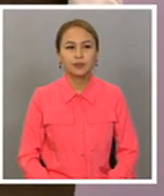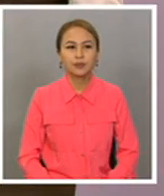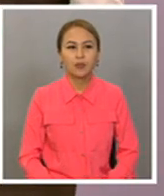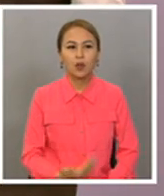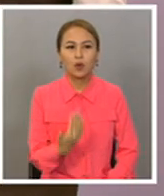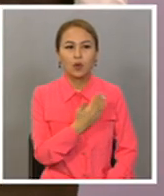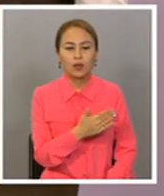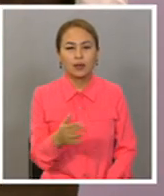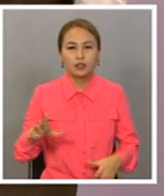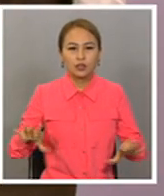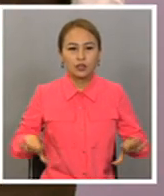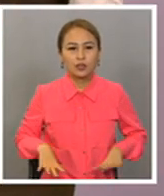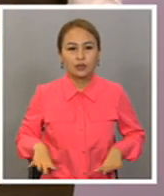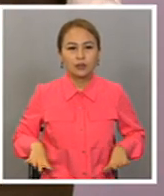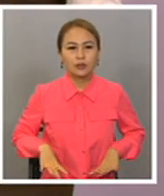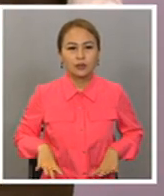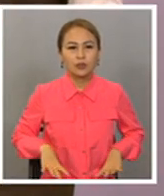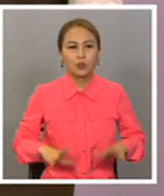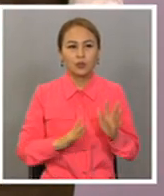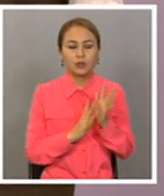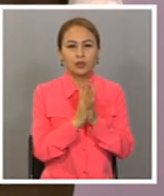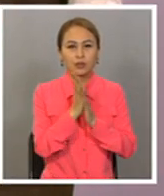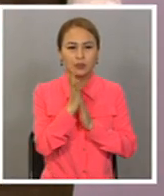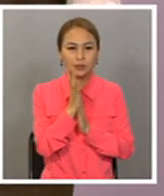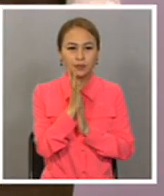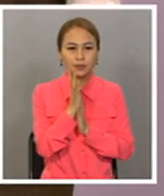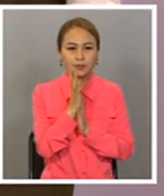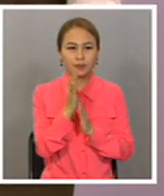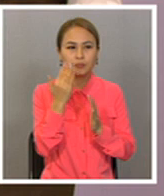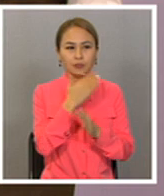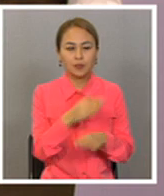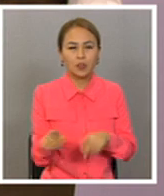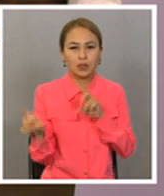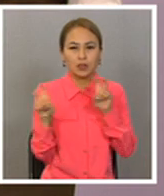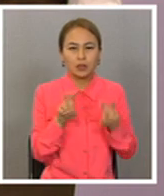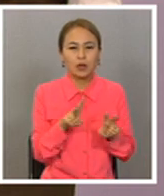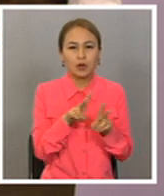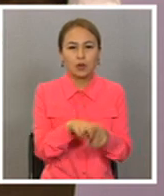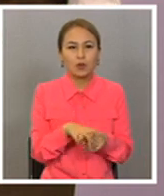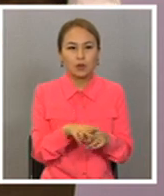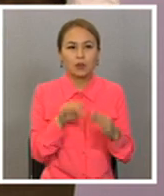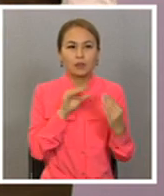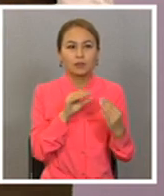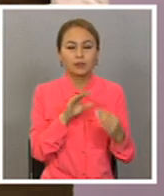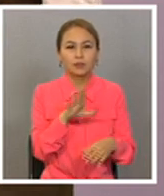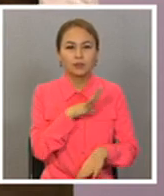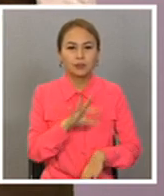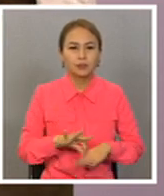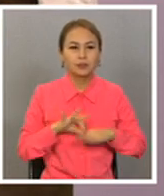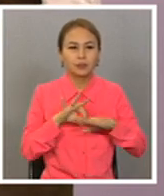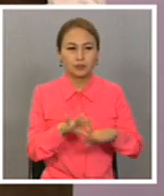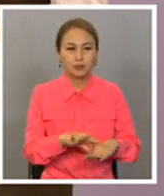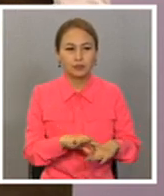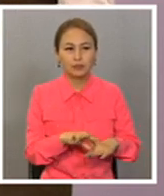Олар жылқыны өсірді. Мініс көлігі ретінде пайдаланды.